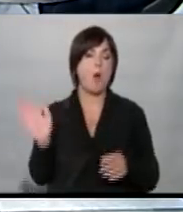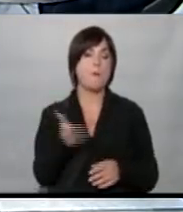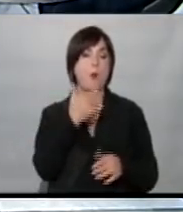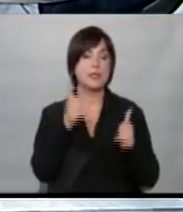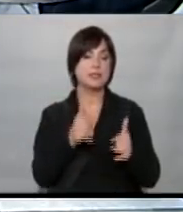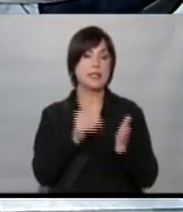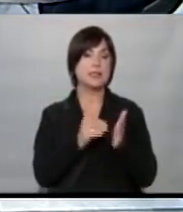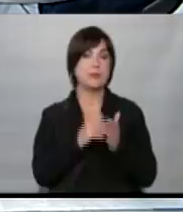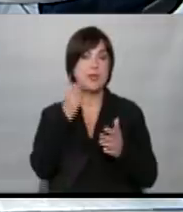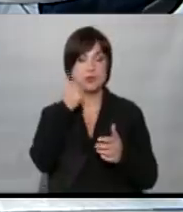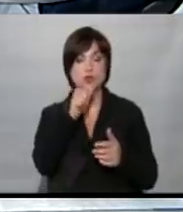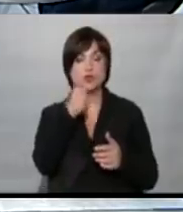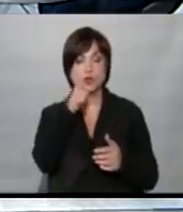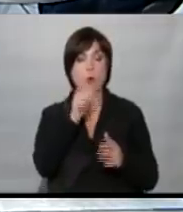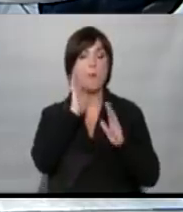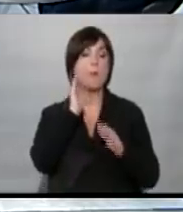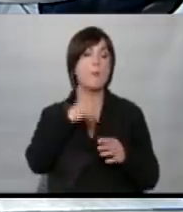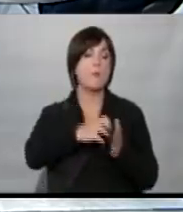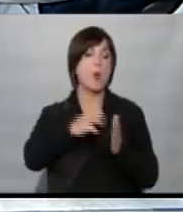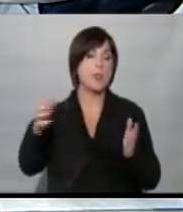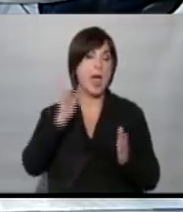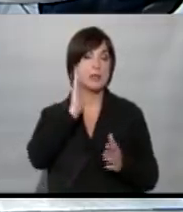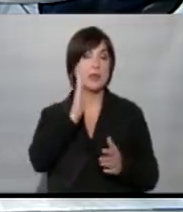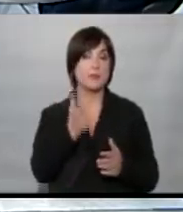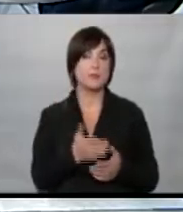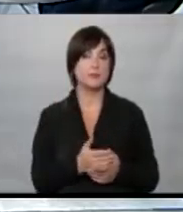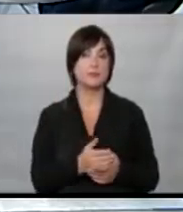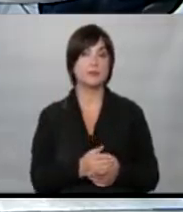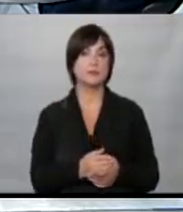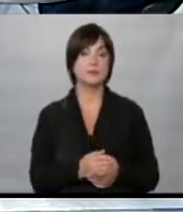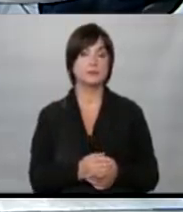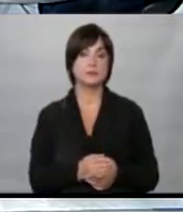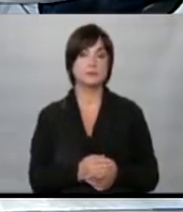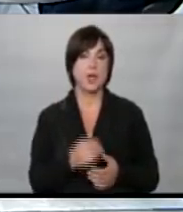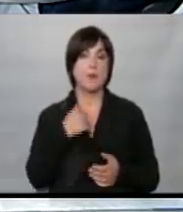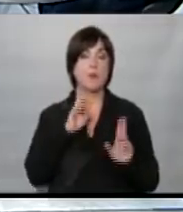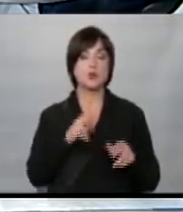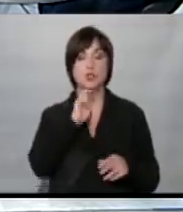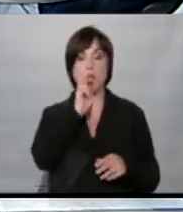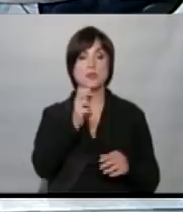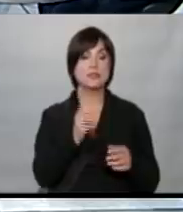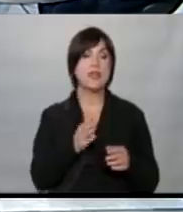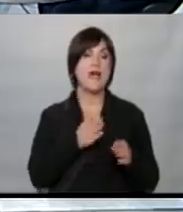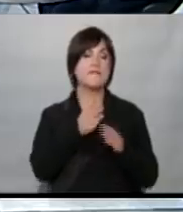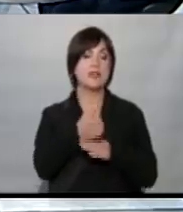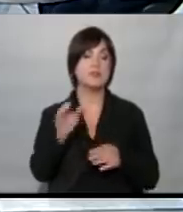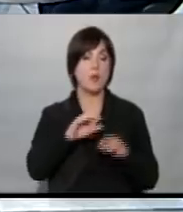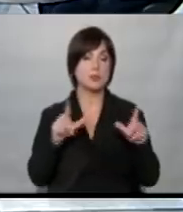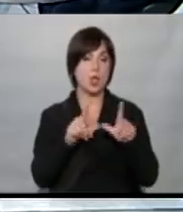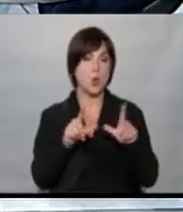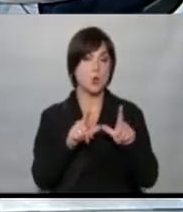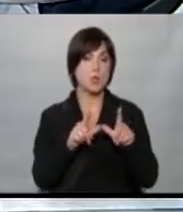Сега треба да видиме малку и што понатаму. Има други прашања од... Не може да одговорам ја за влез во Европската унија.